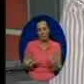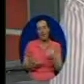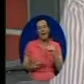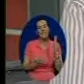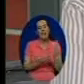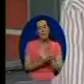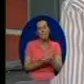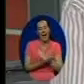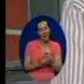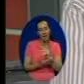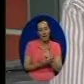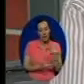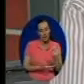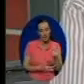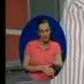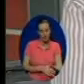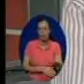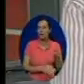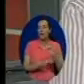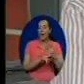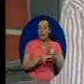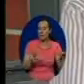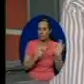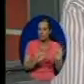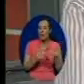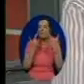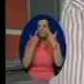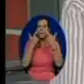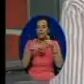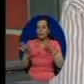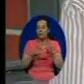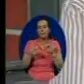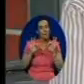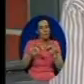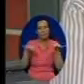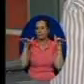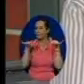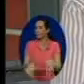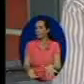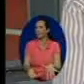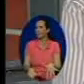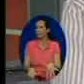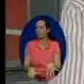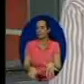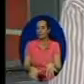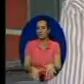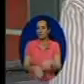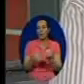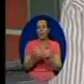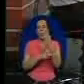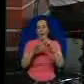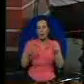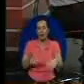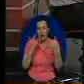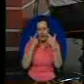בפסיקה בערכאות נמוכות במצב בינוני. הפיקוח הממשלתי הוא כישלון גמור. הוקמה רשות